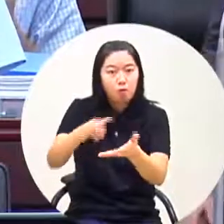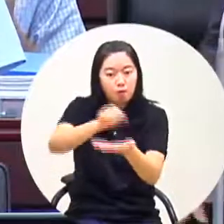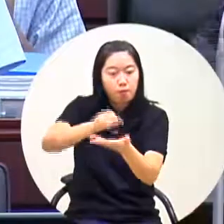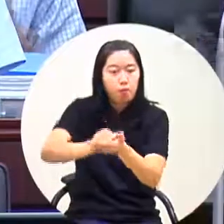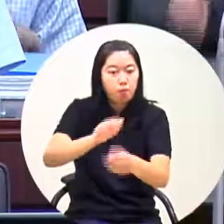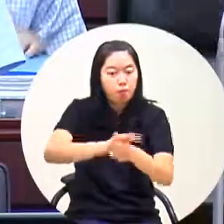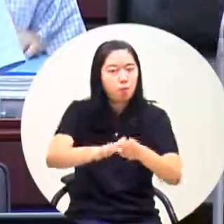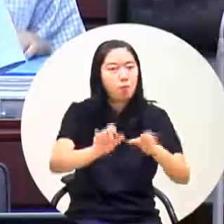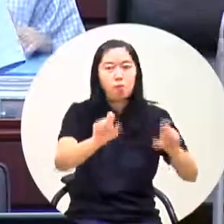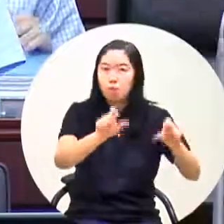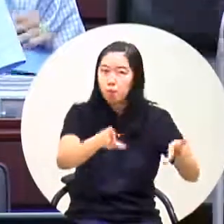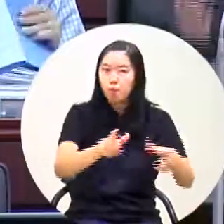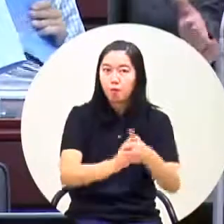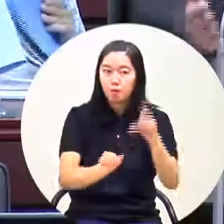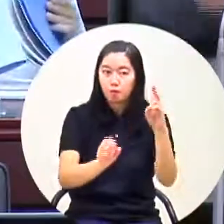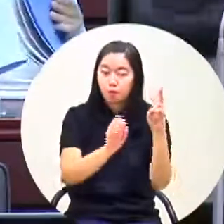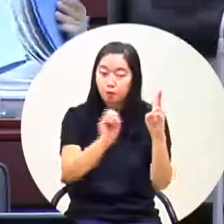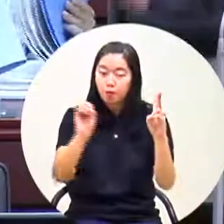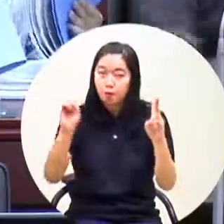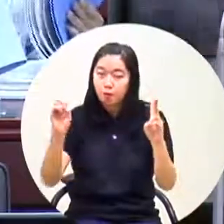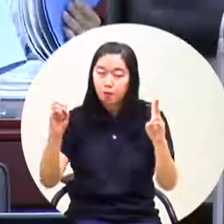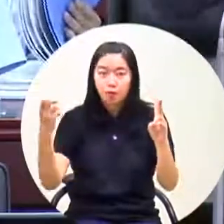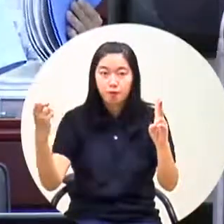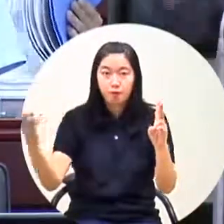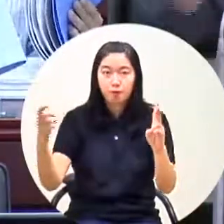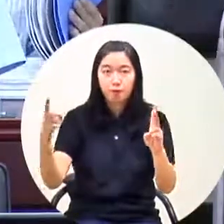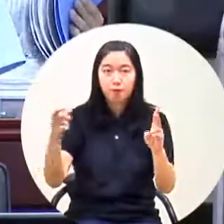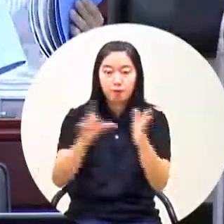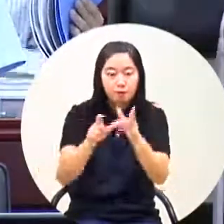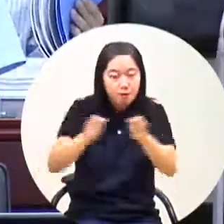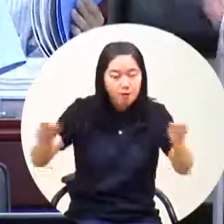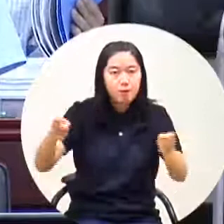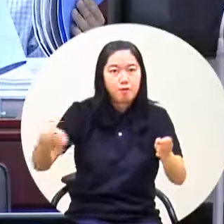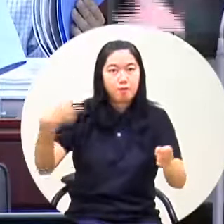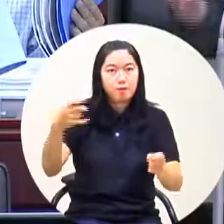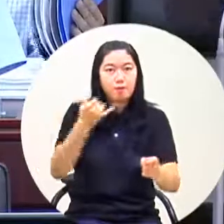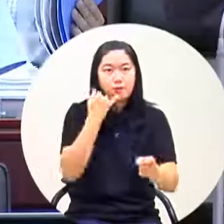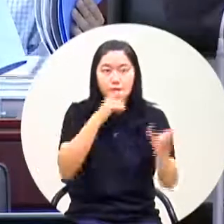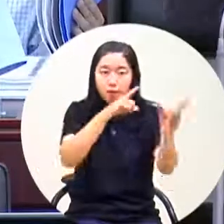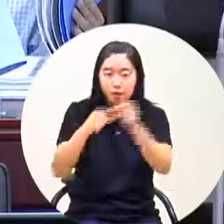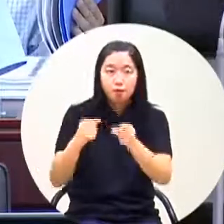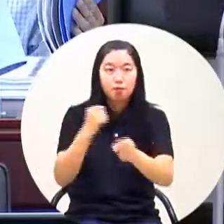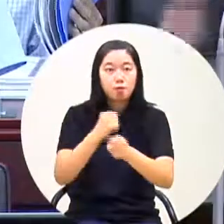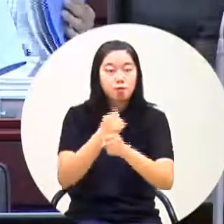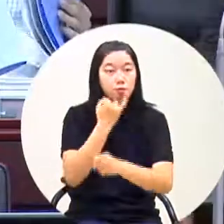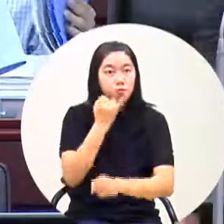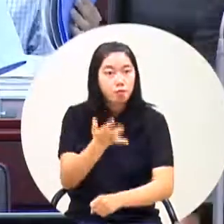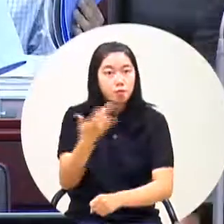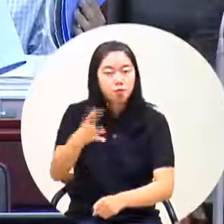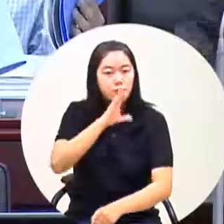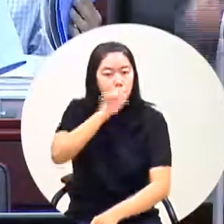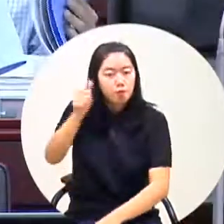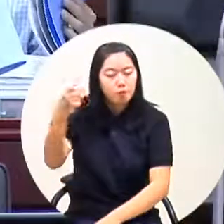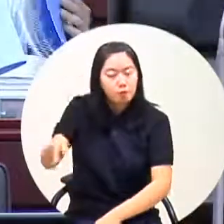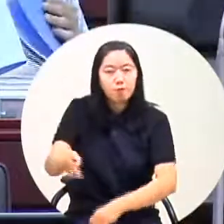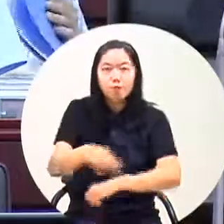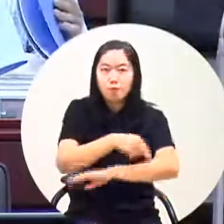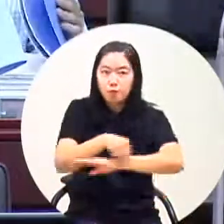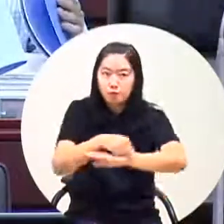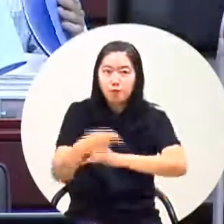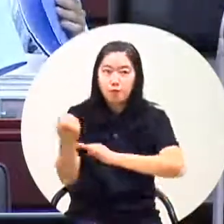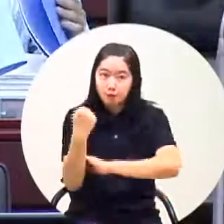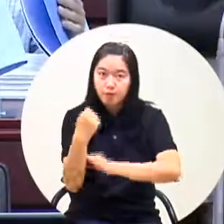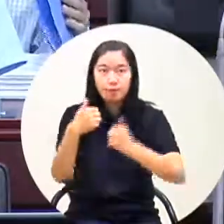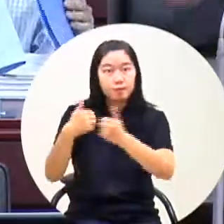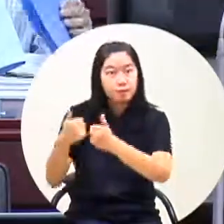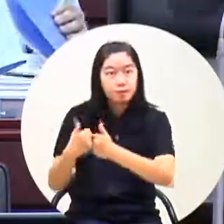离2020年可能还有好几年的时间，是不是可以做这样子的处理？那请局长这个部分回去再去努力，然后我们再来研议这个部分，